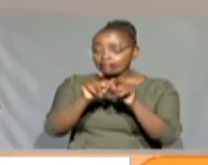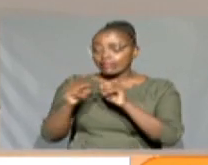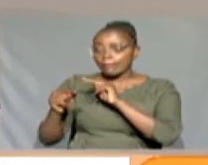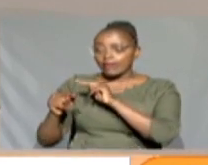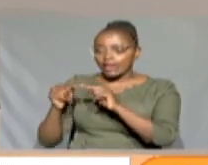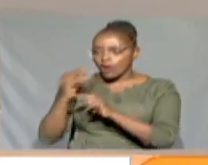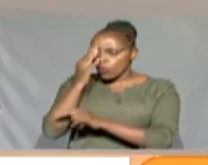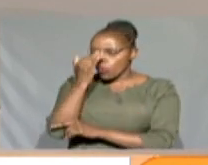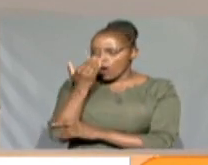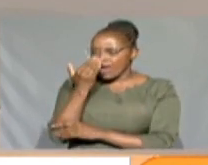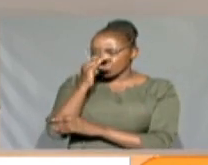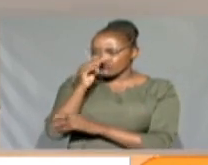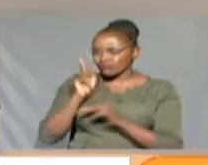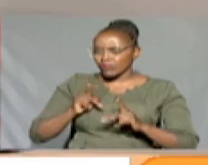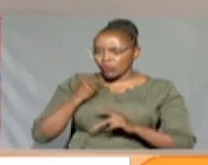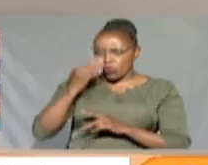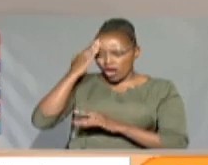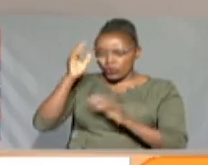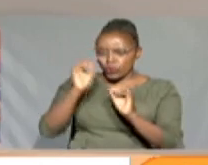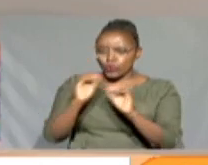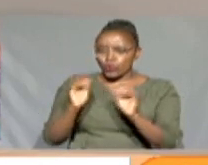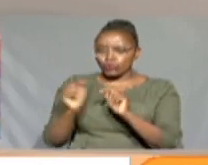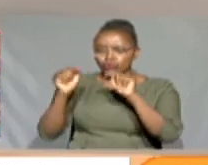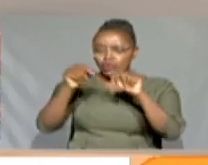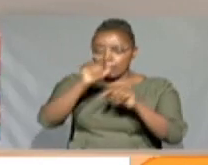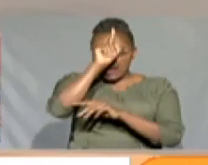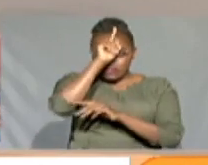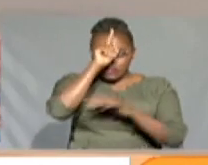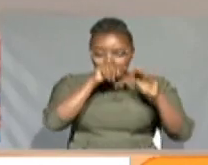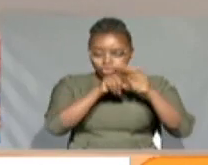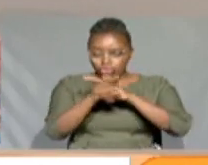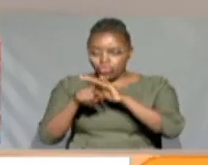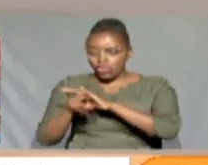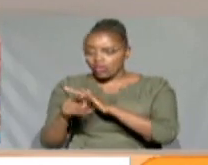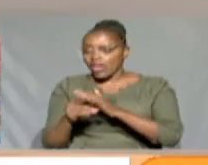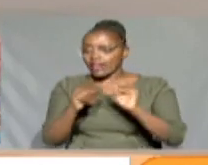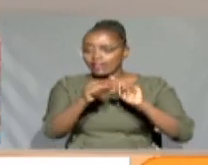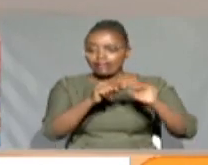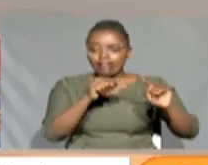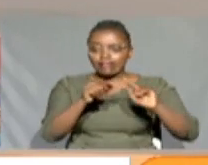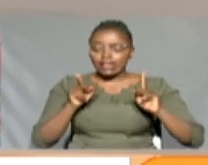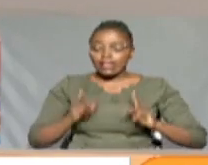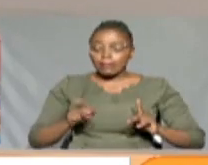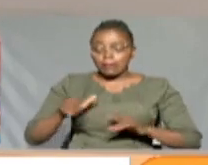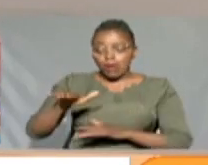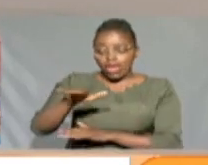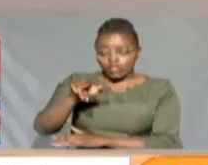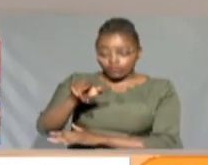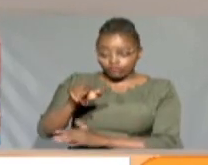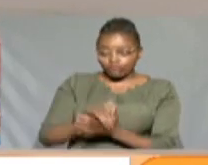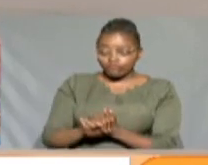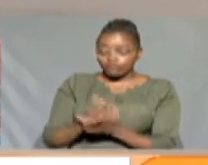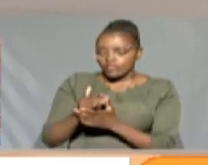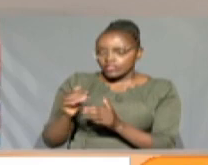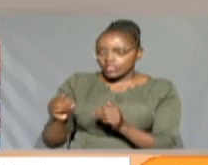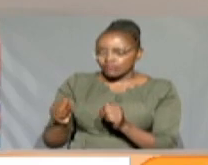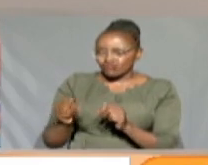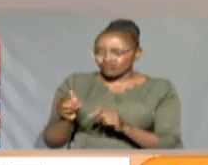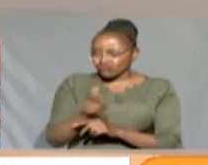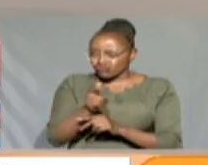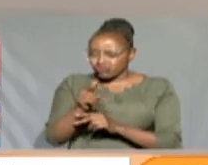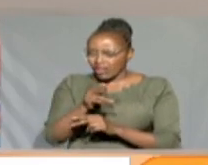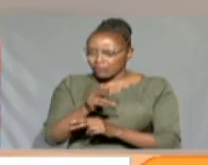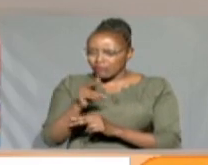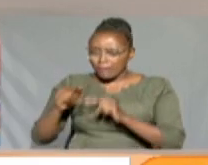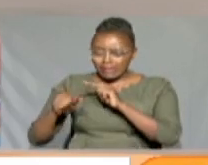wameuawa baada ya watu wasiojulikana kuvamia vijiji vya Jaldesa na Diid Biresa. Uvamizi huu umetokea huku viongozi wa